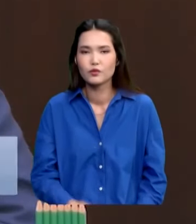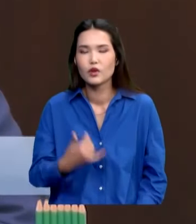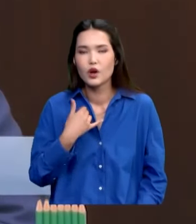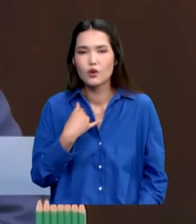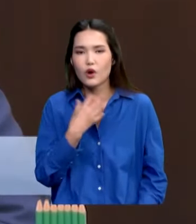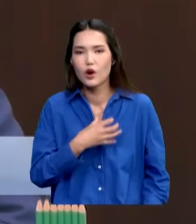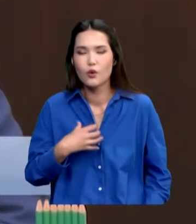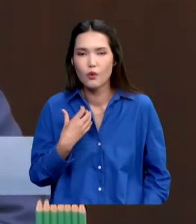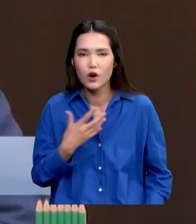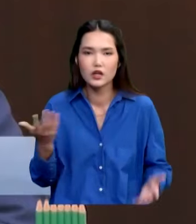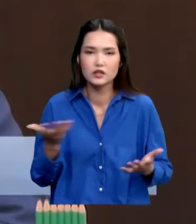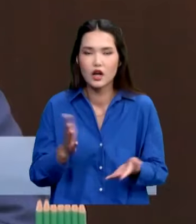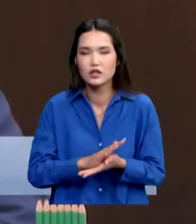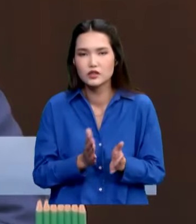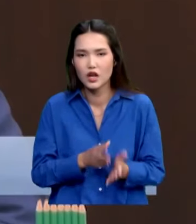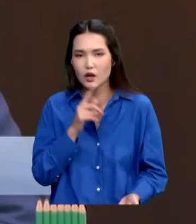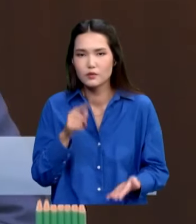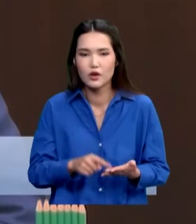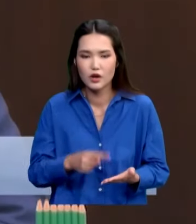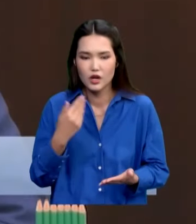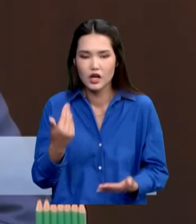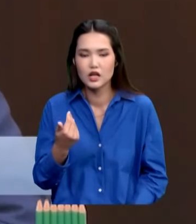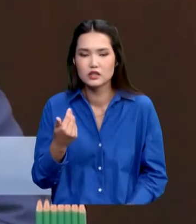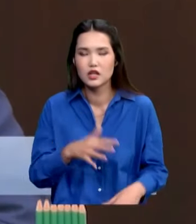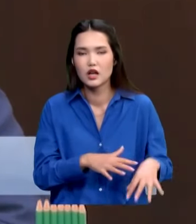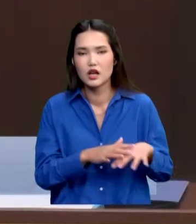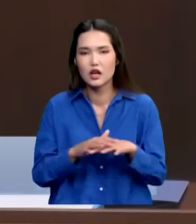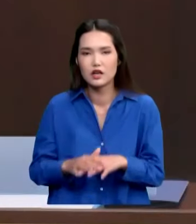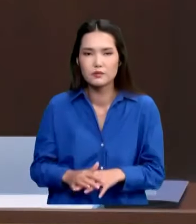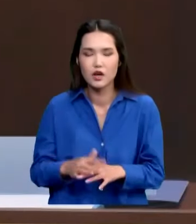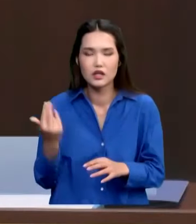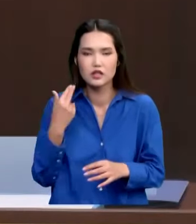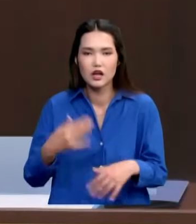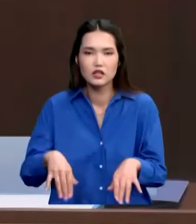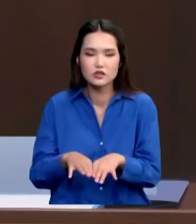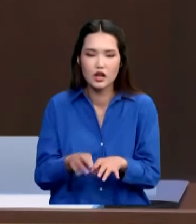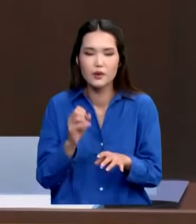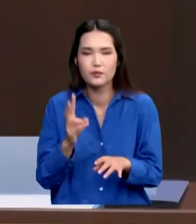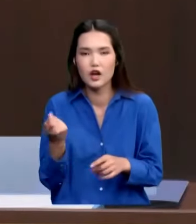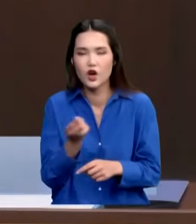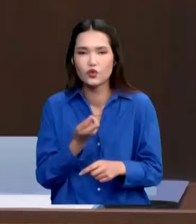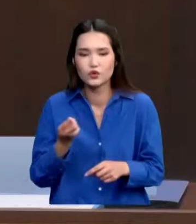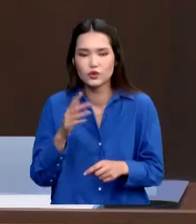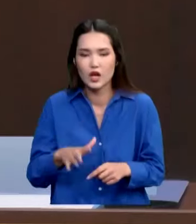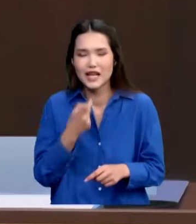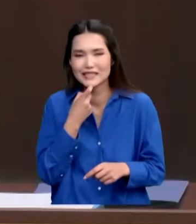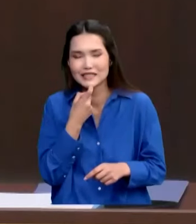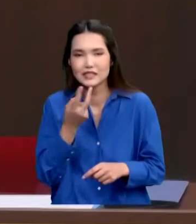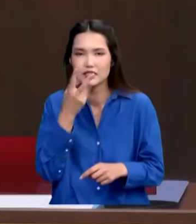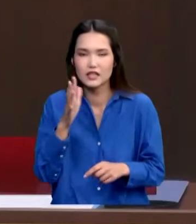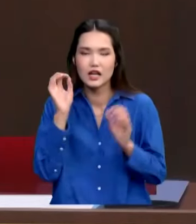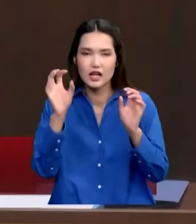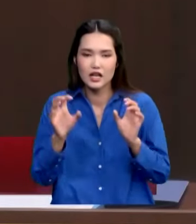шығарылмасын, сонда тұра берсін десек, ол әрине ол енді банктердің мүдделеріне де қарсы болуы мүмкін. Мүмкін жалғыз баспанасы болса, оны мүмкін сол залог